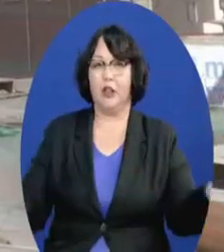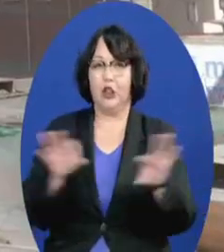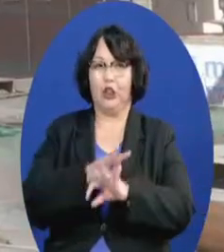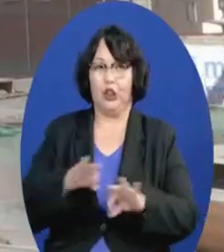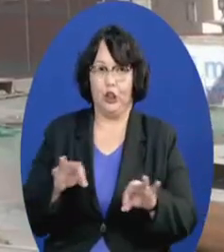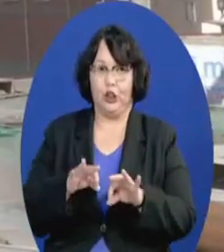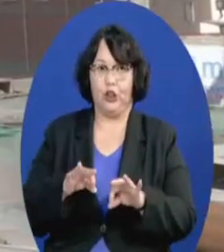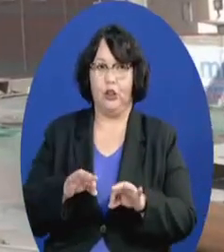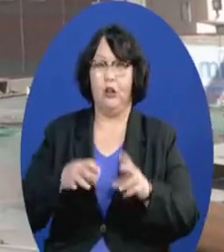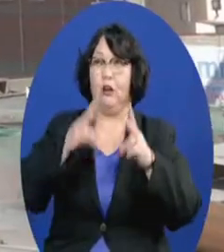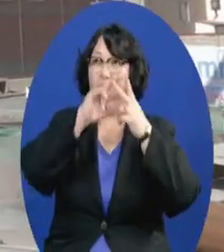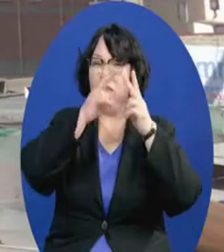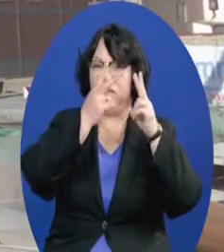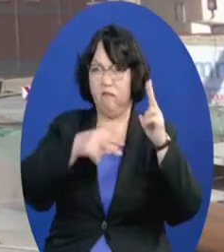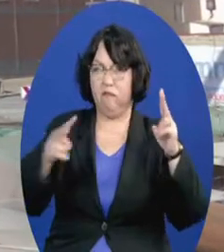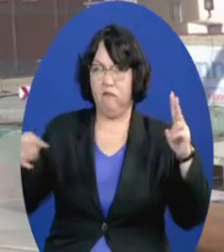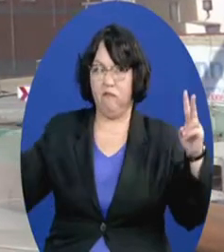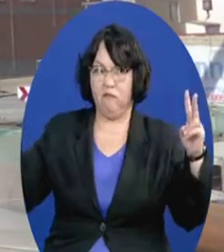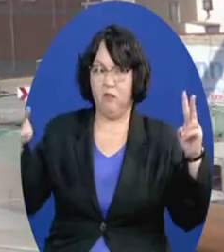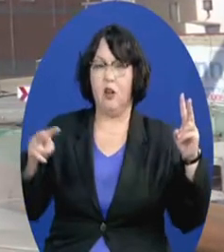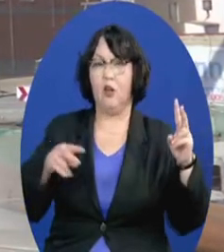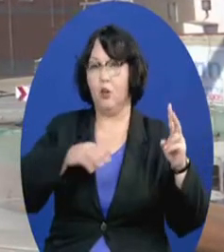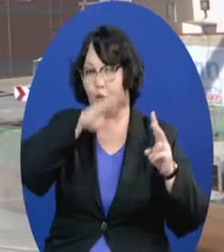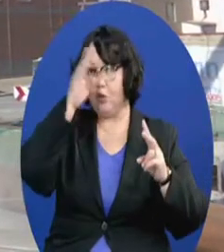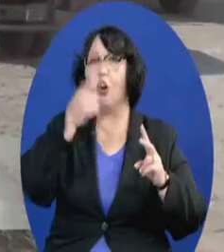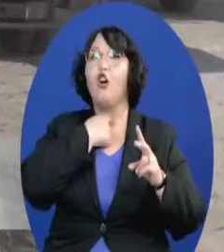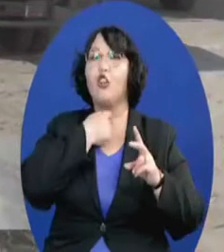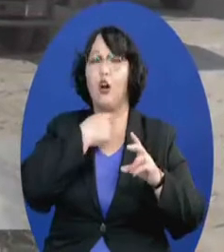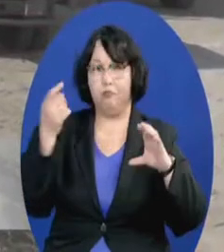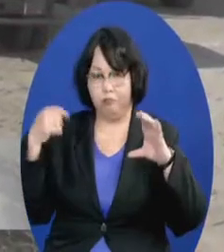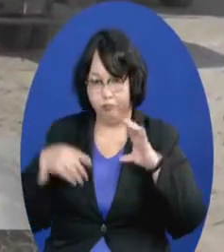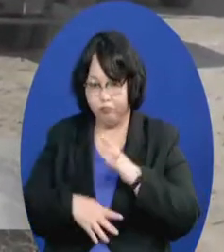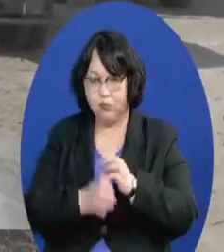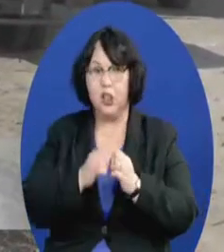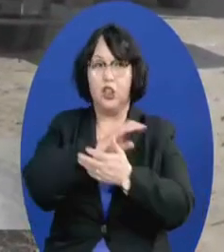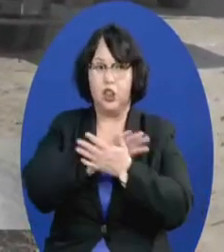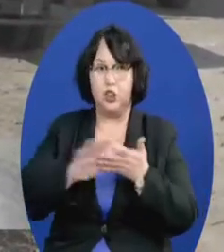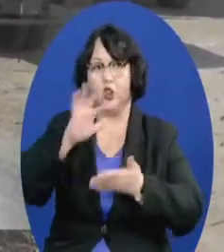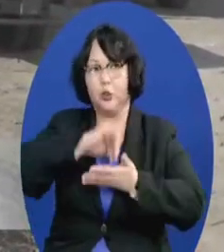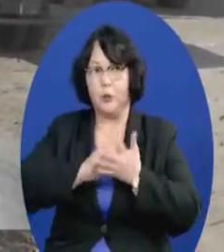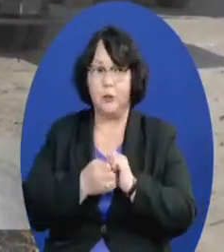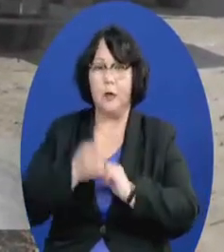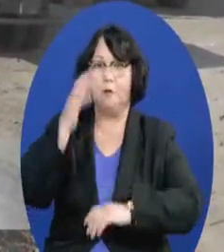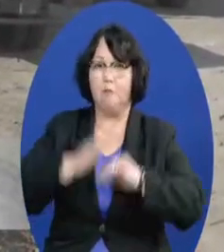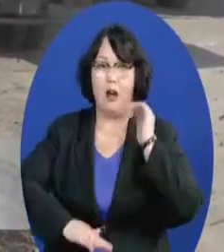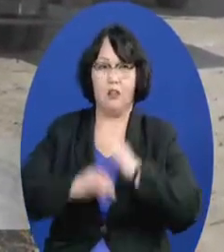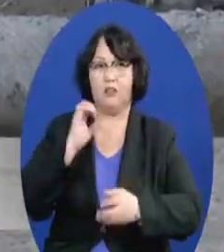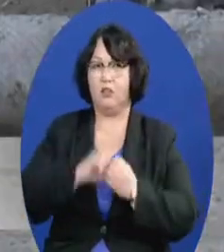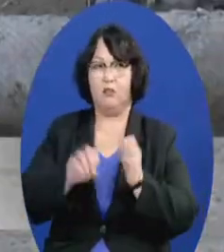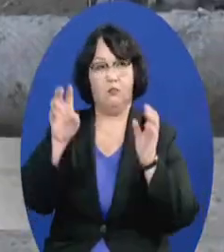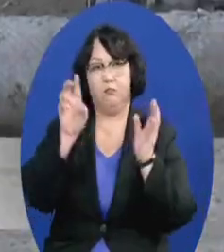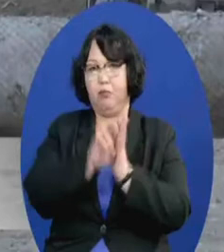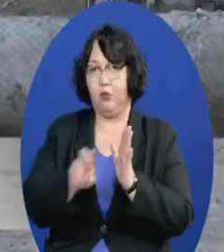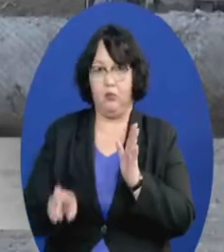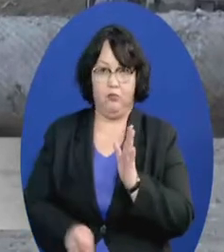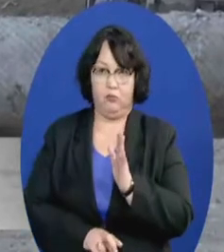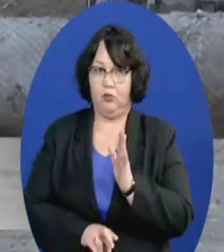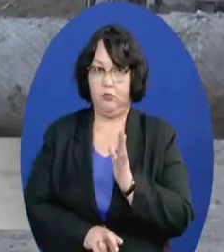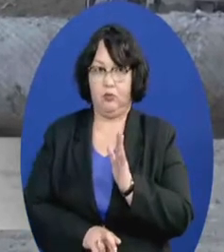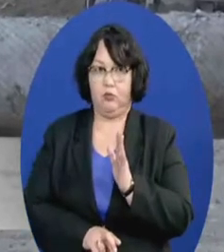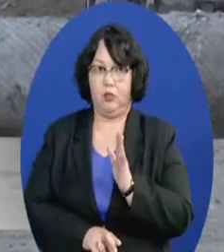хэсэгт дээгүүрээ өндөр хүчлийн шугамтай доогуура дулааны шугам явж байгаа учраас шинээр төлөвлөлт хийж барилга барих боломжгүй юм байна.